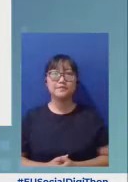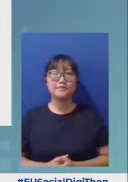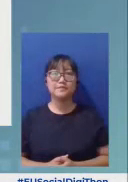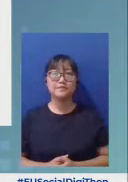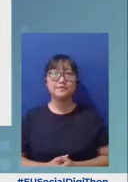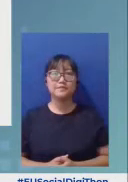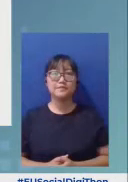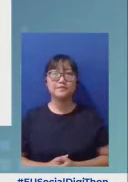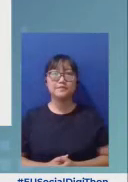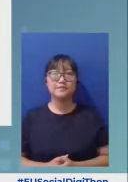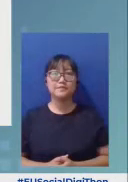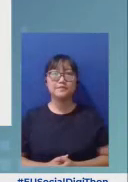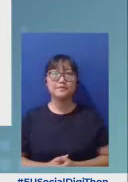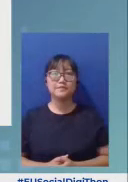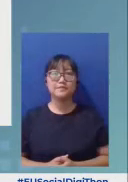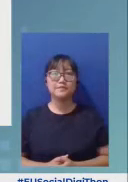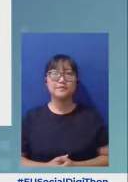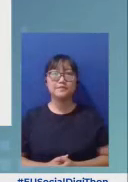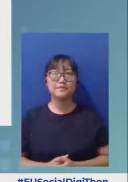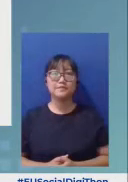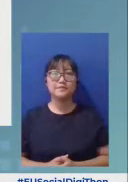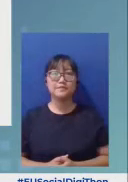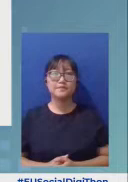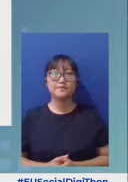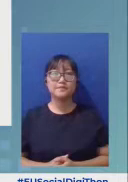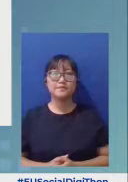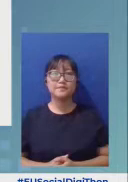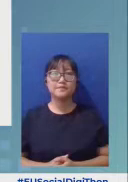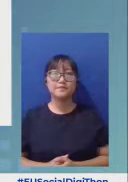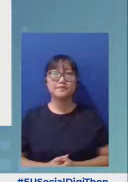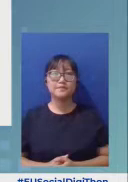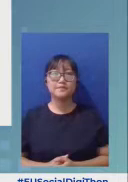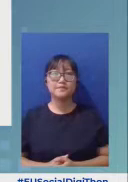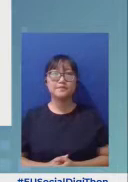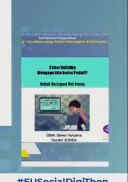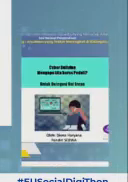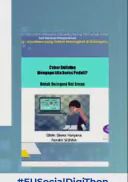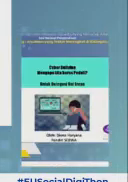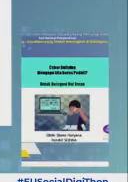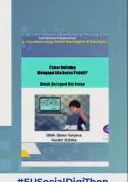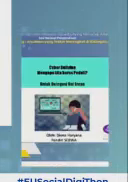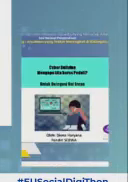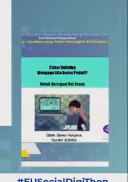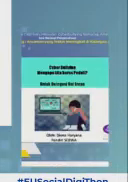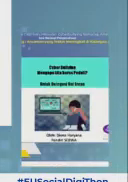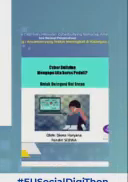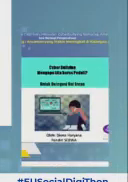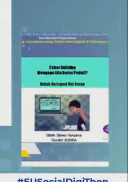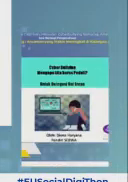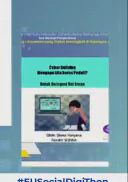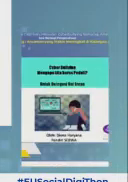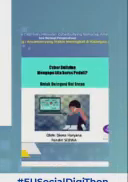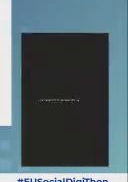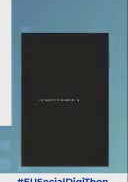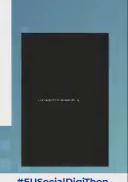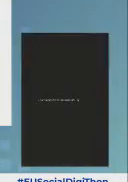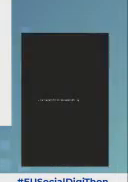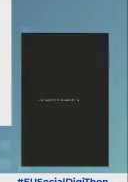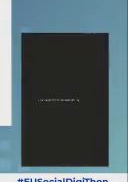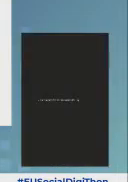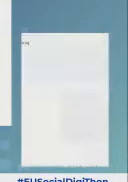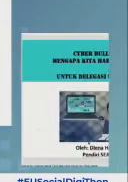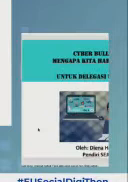adik-adik, teman-teman sekalian, inilah yang ingin saya sampaikan kepada adik-adik dan teman-teman sekalian